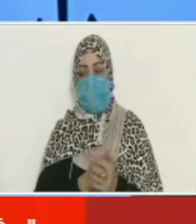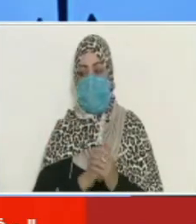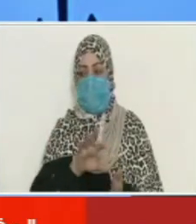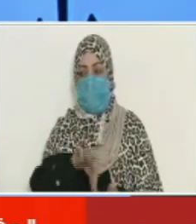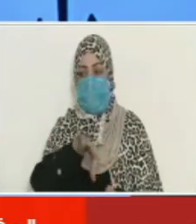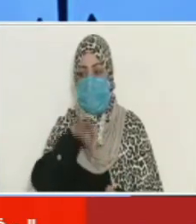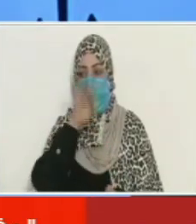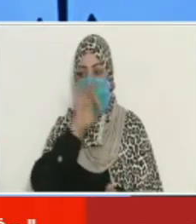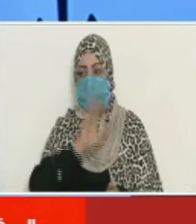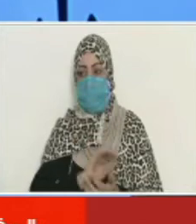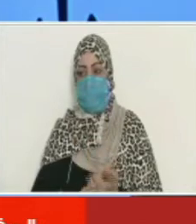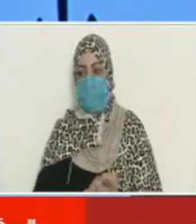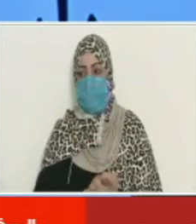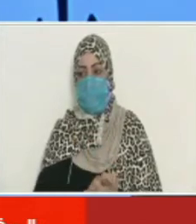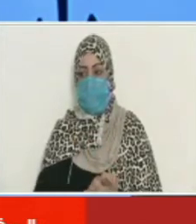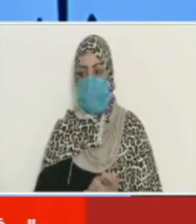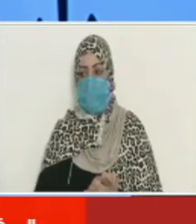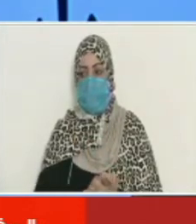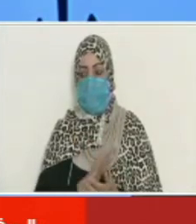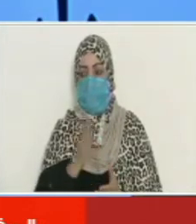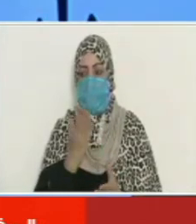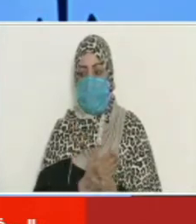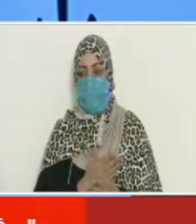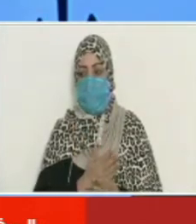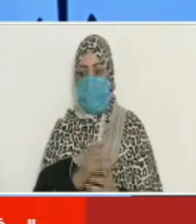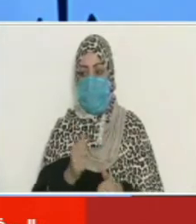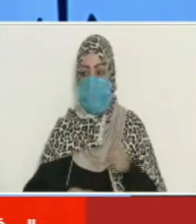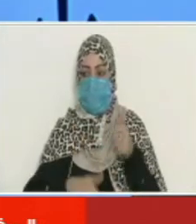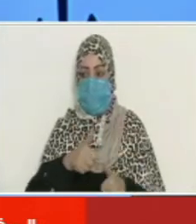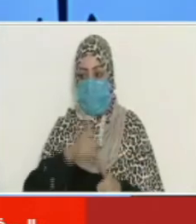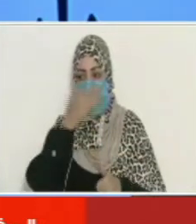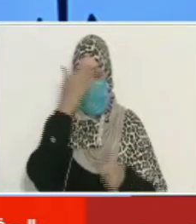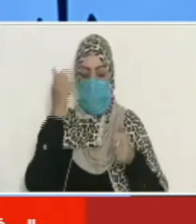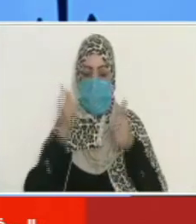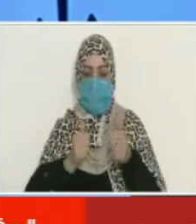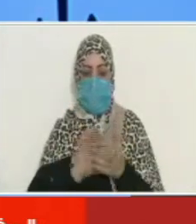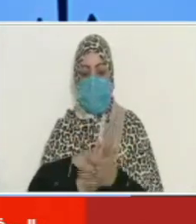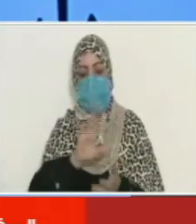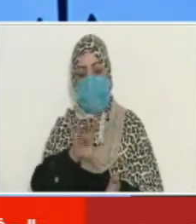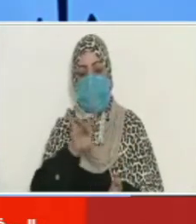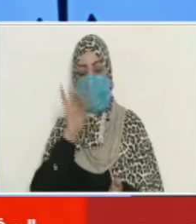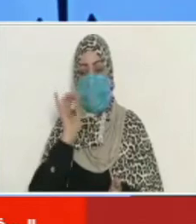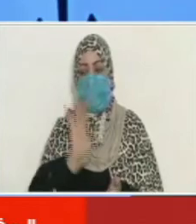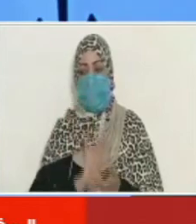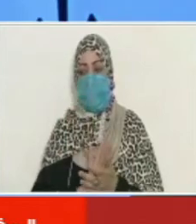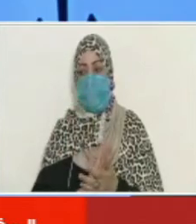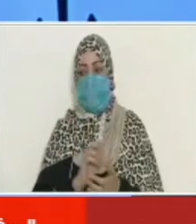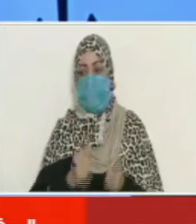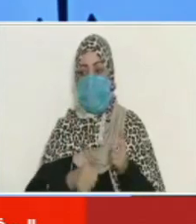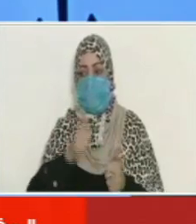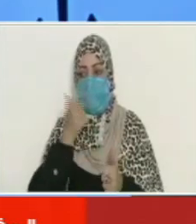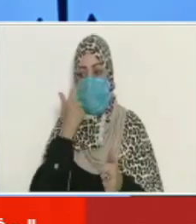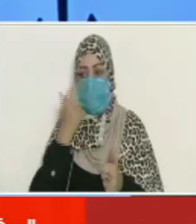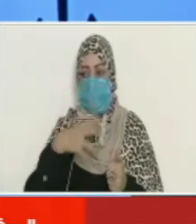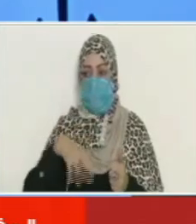فصارت هذا المسابقة وهذه الجائزة كأنها جزء من الثمن، وهي مقصودة من الثمن، والقصد